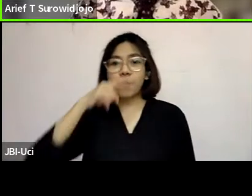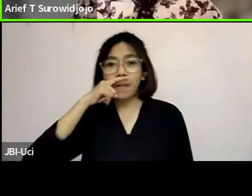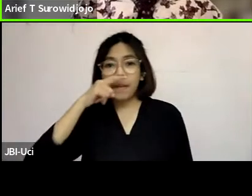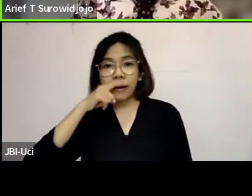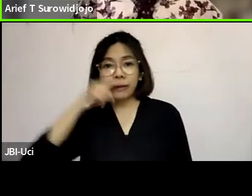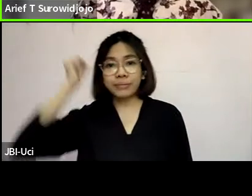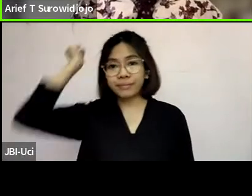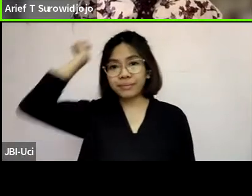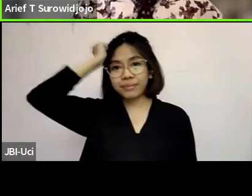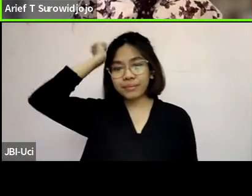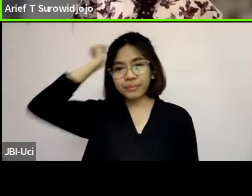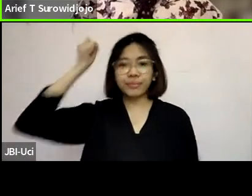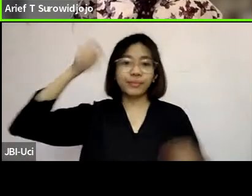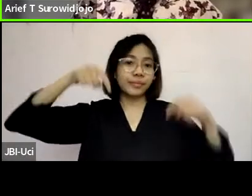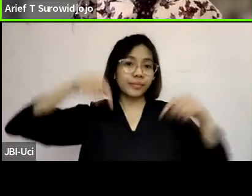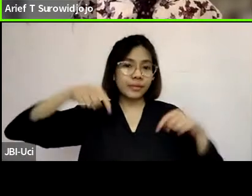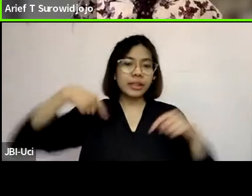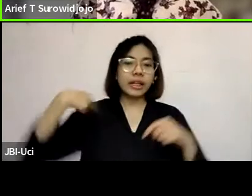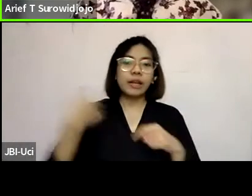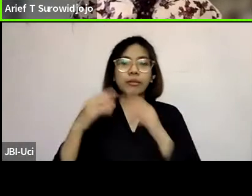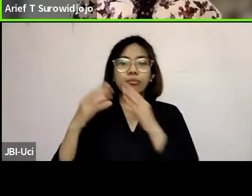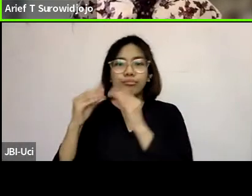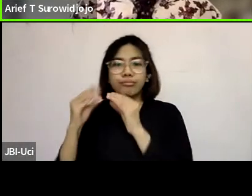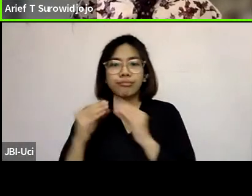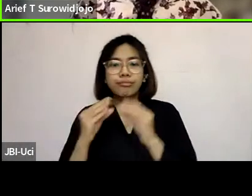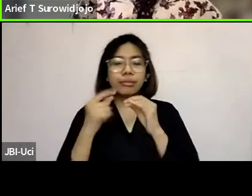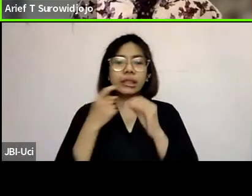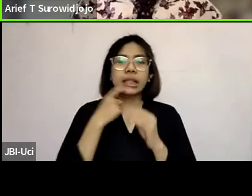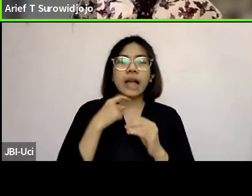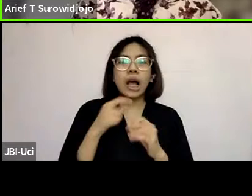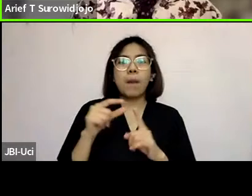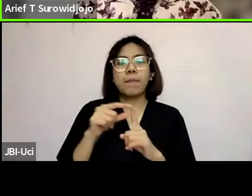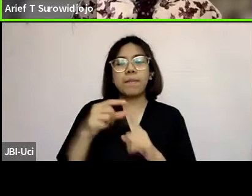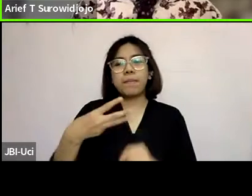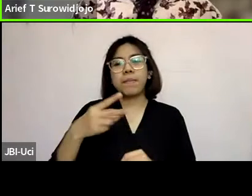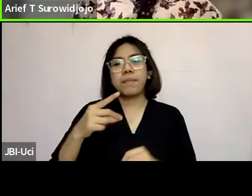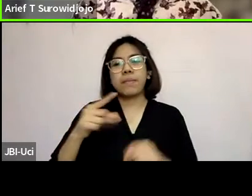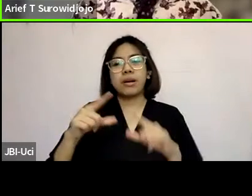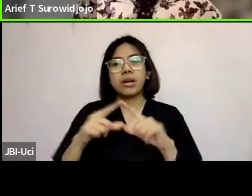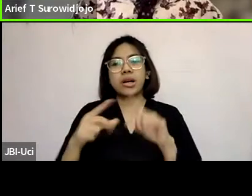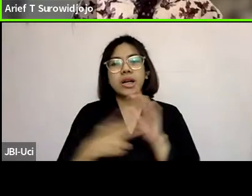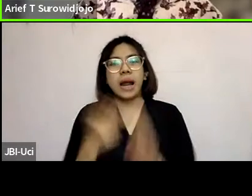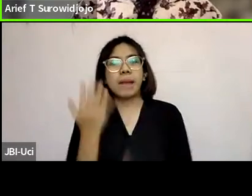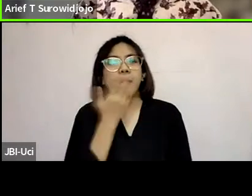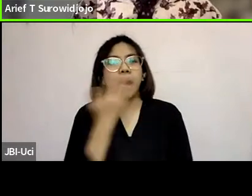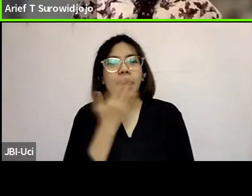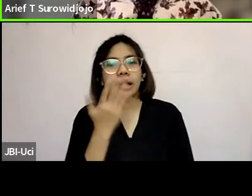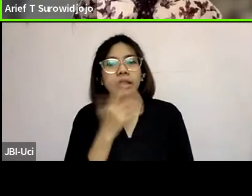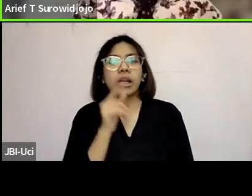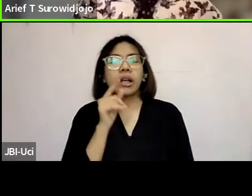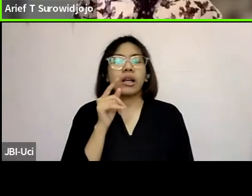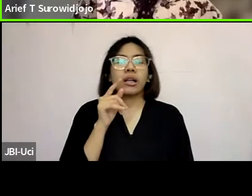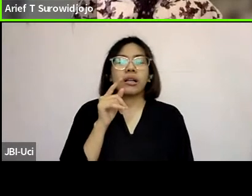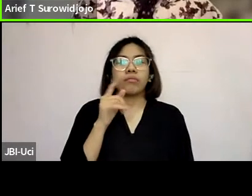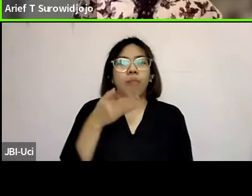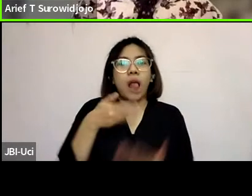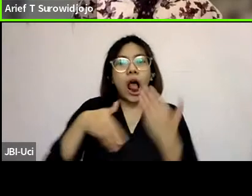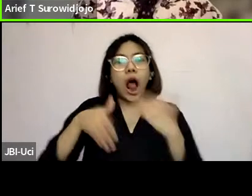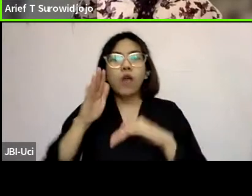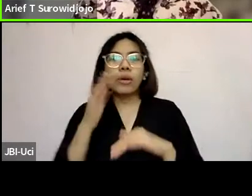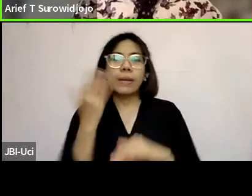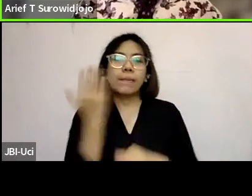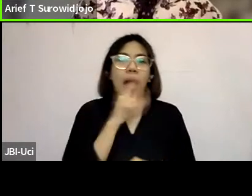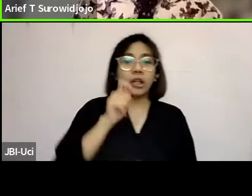ini kita akan meletuskan perang basah dan pembentukan dan penegakan hukum Oke kita akan bicara tentang bahasa hukum oleh bahasa